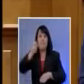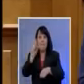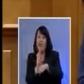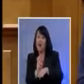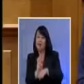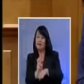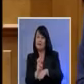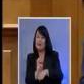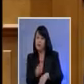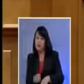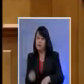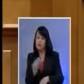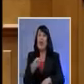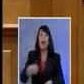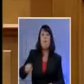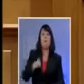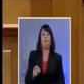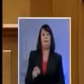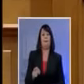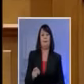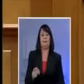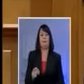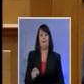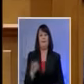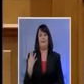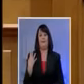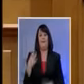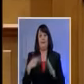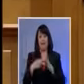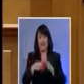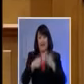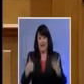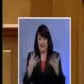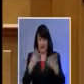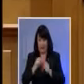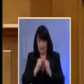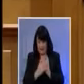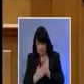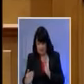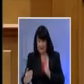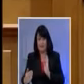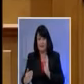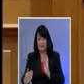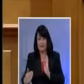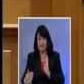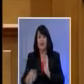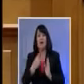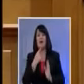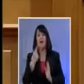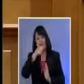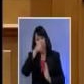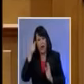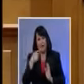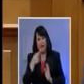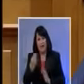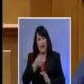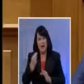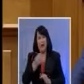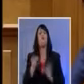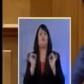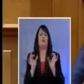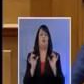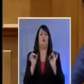παραλάβαμε. Ενώ στο πρώτο 9μηνο του 2016, παρά τις κασάνδρες του καλοκαιριού, έχουμε ήδη